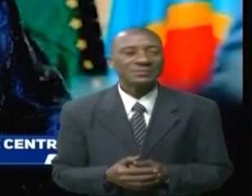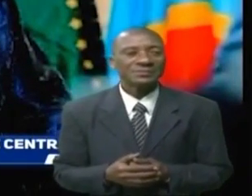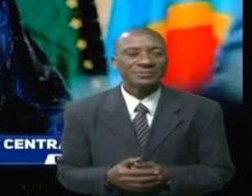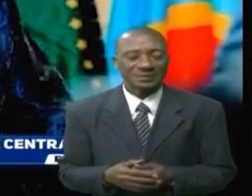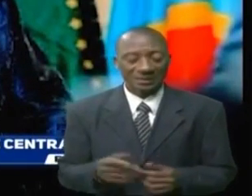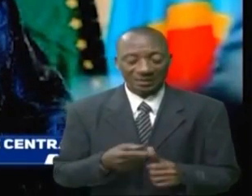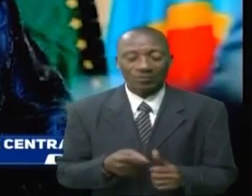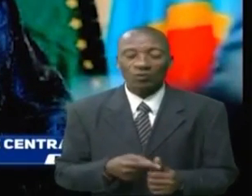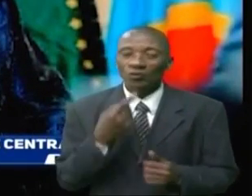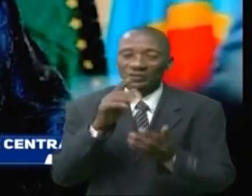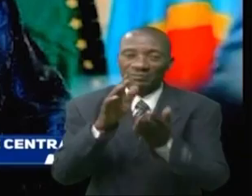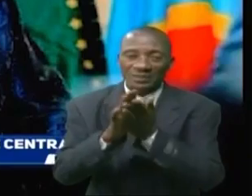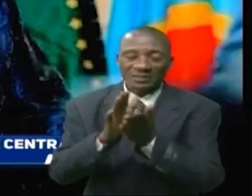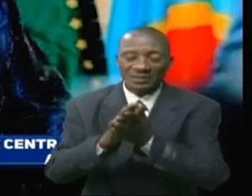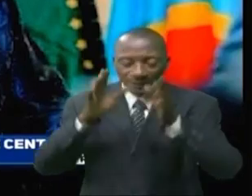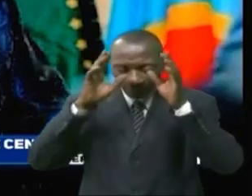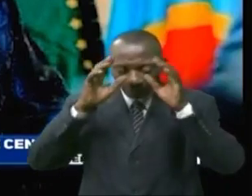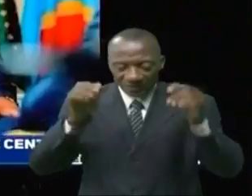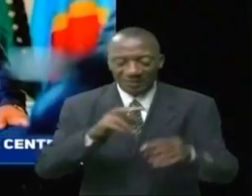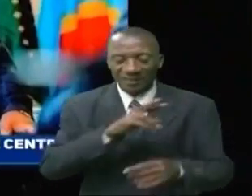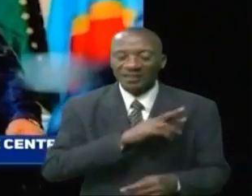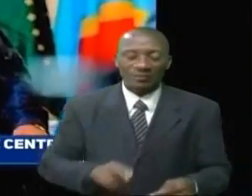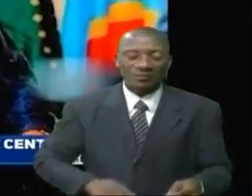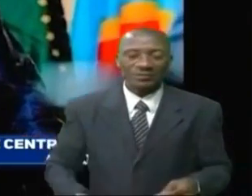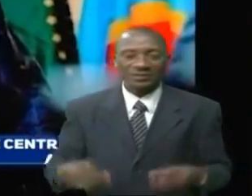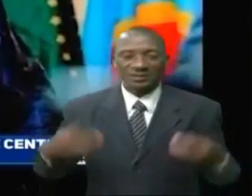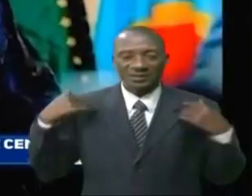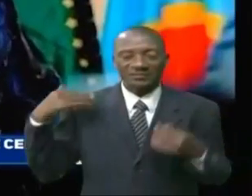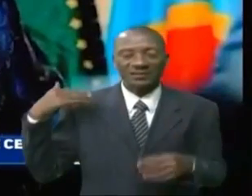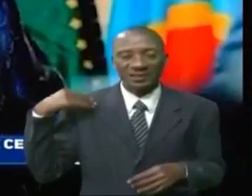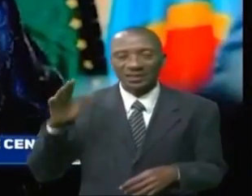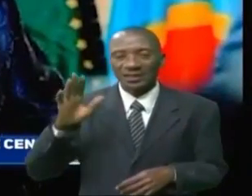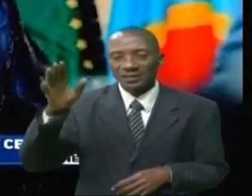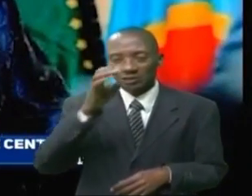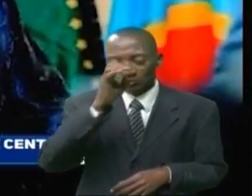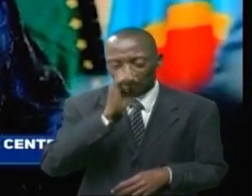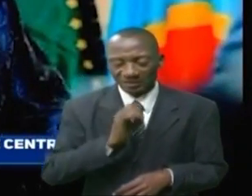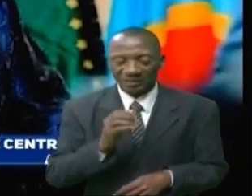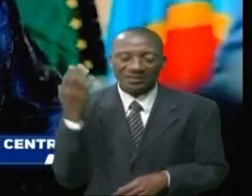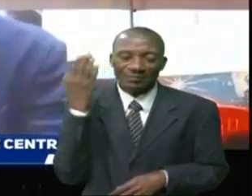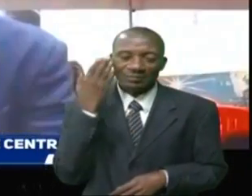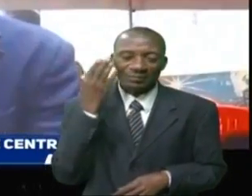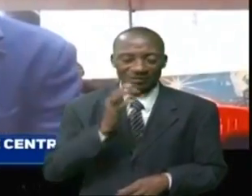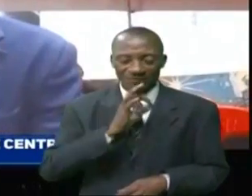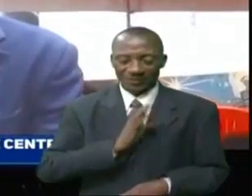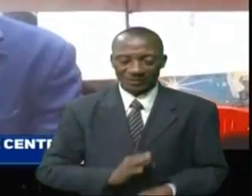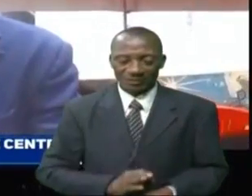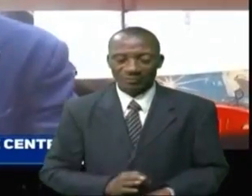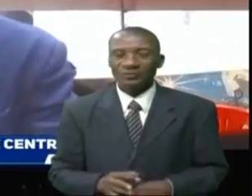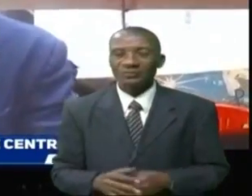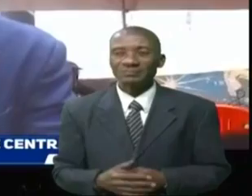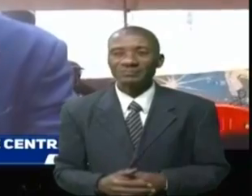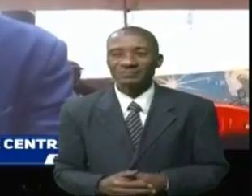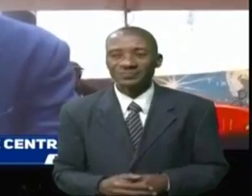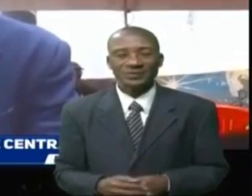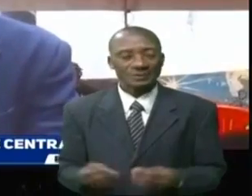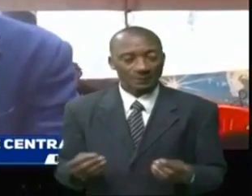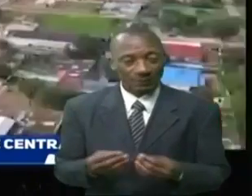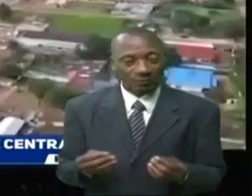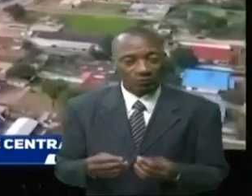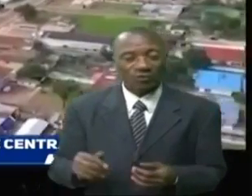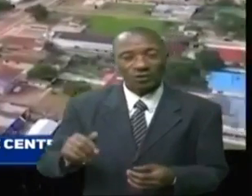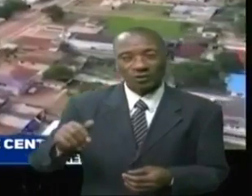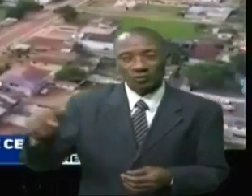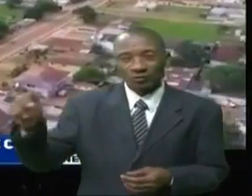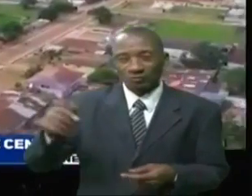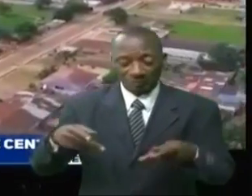la République, chef de l'État, son Excellence Félix Antoine Tshisekedi Tshilombo, lui qui a fait le désenclavement de